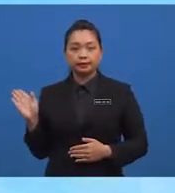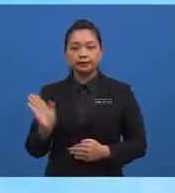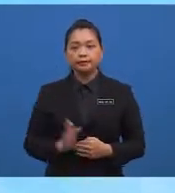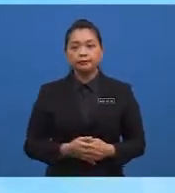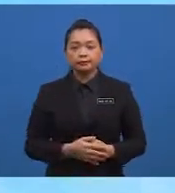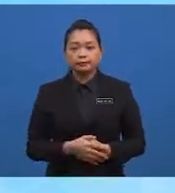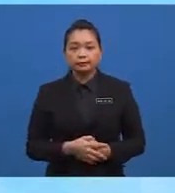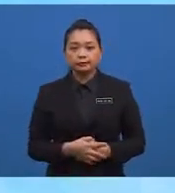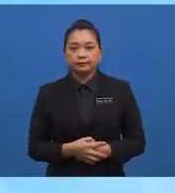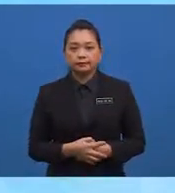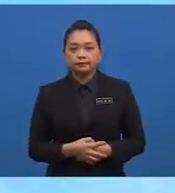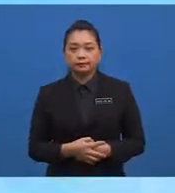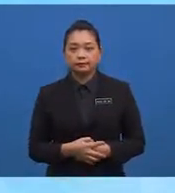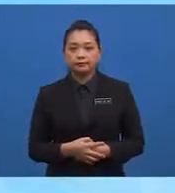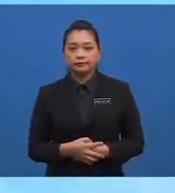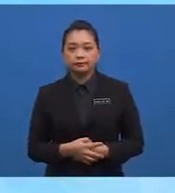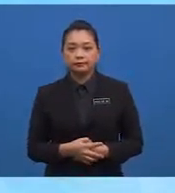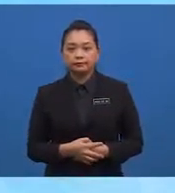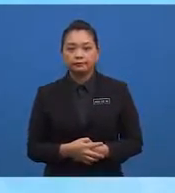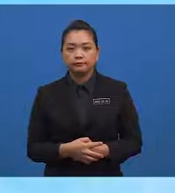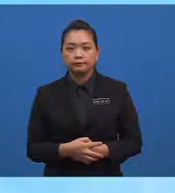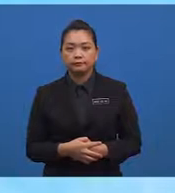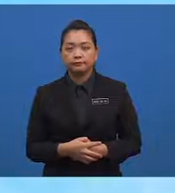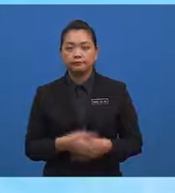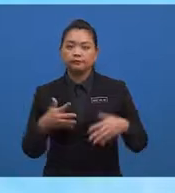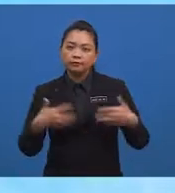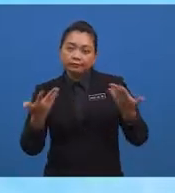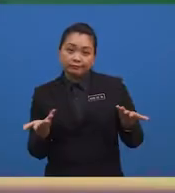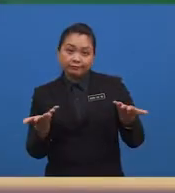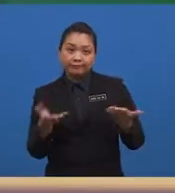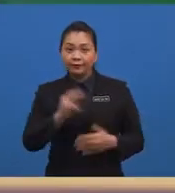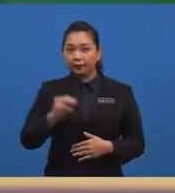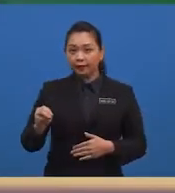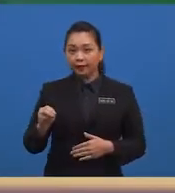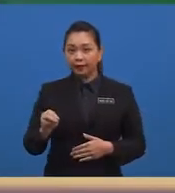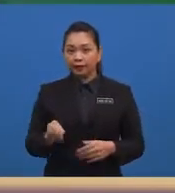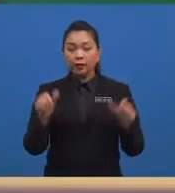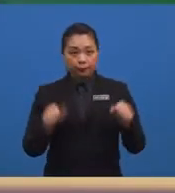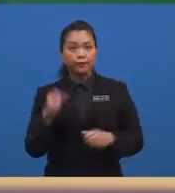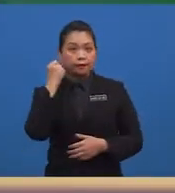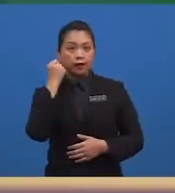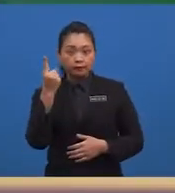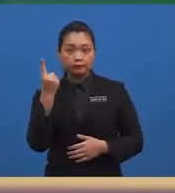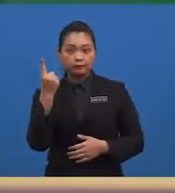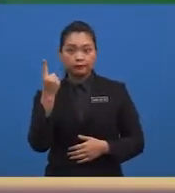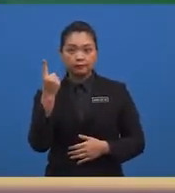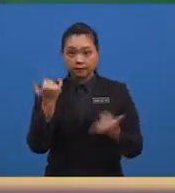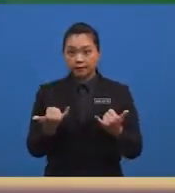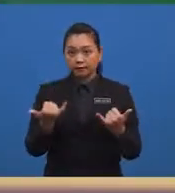44 cm. Bagaimana murid-murid? Boleh faham setakat ini?